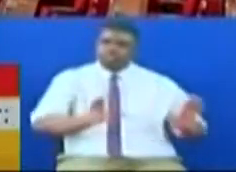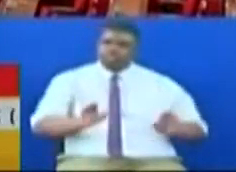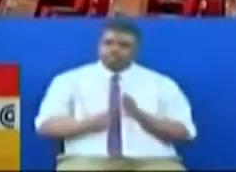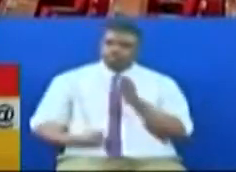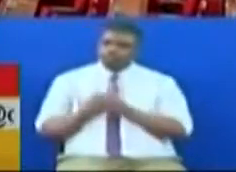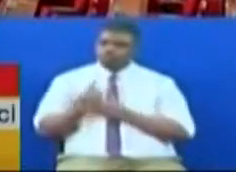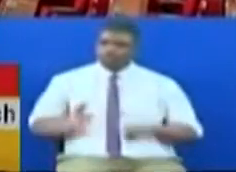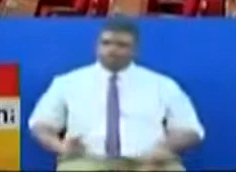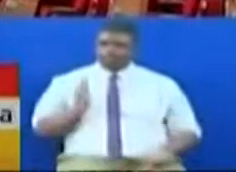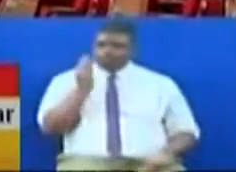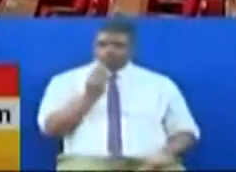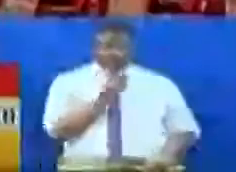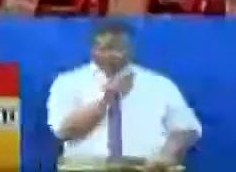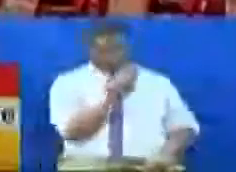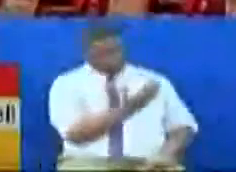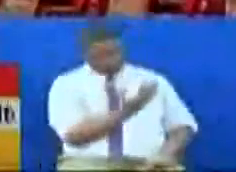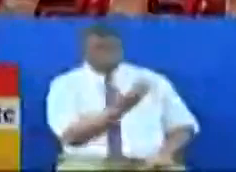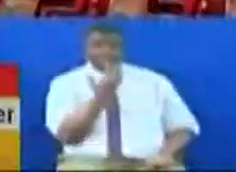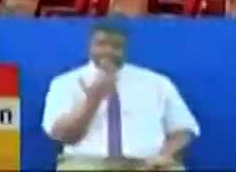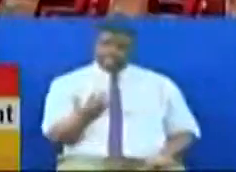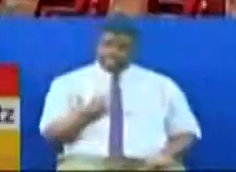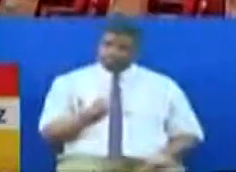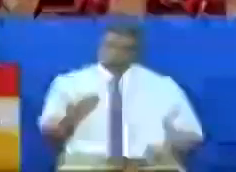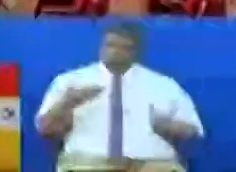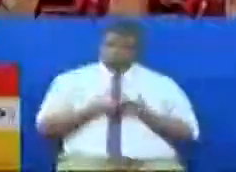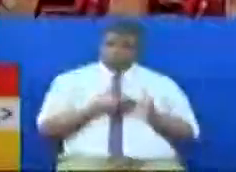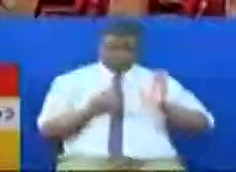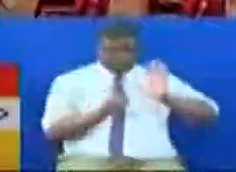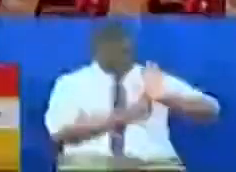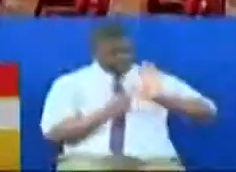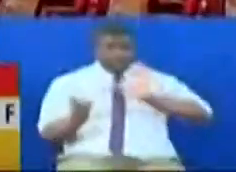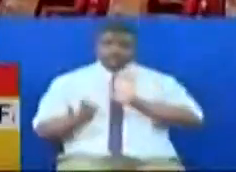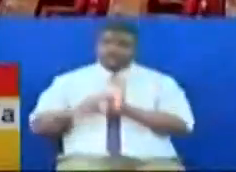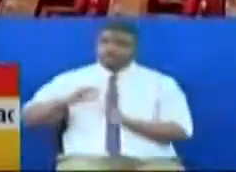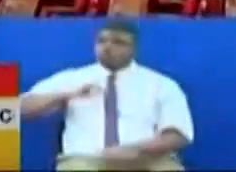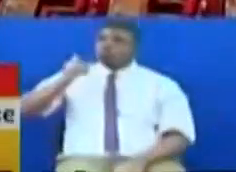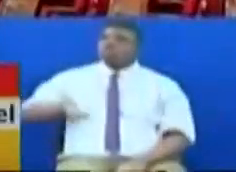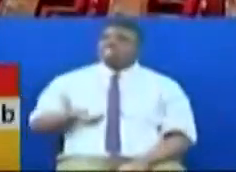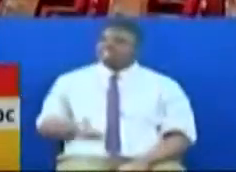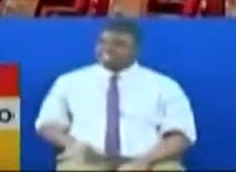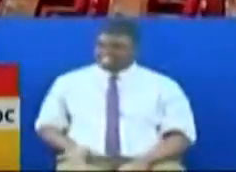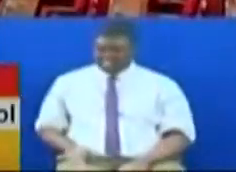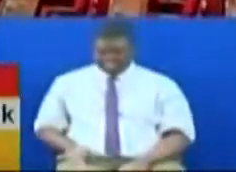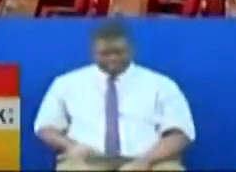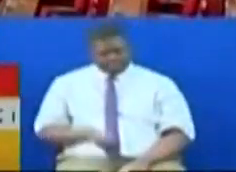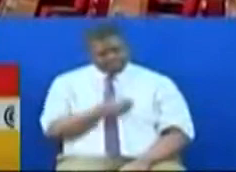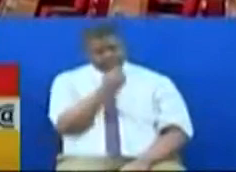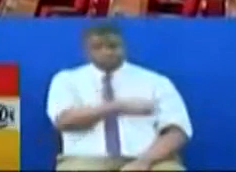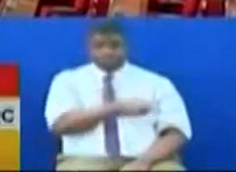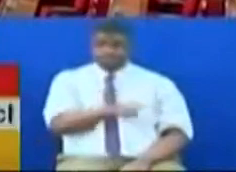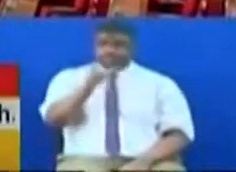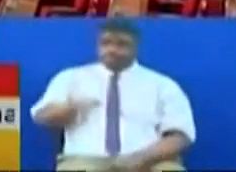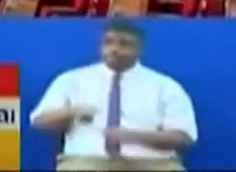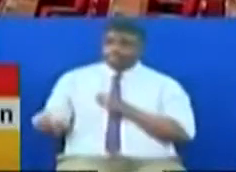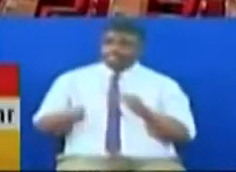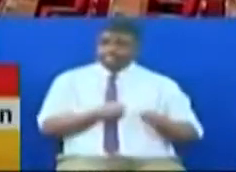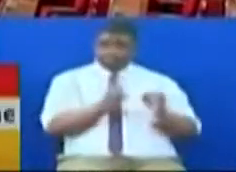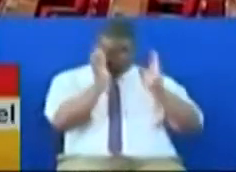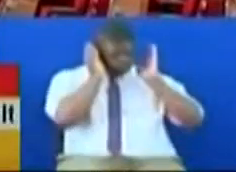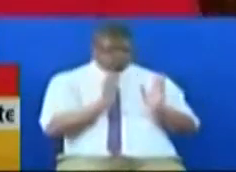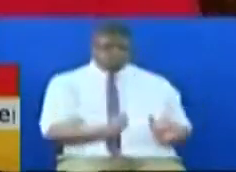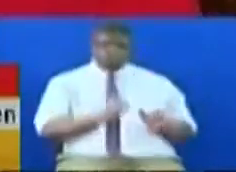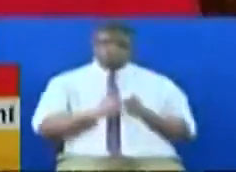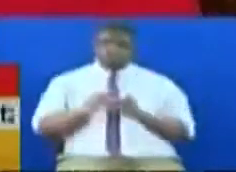bilioni 55 hadi kufikia bilioni 98 kwa mwezi. Na nimpongeze sana mtendaji mkuu pamoja na timu